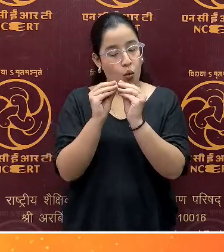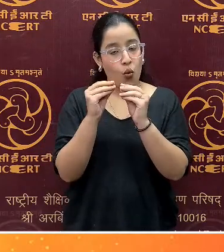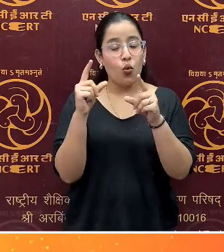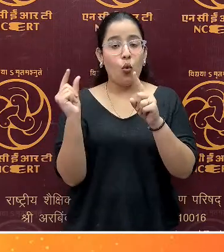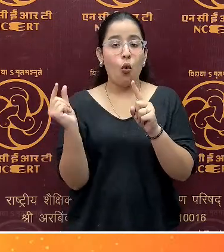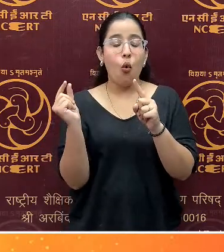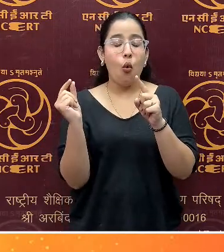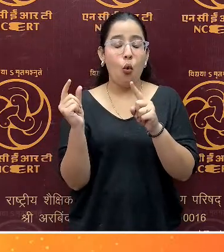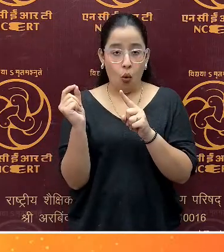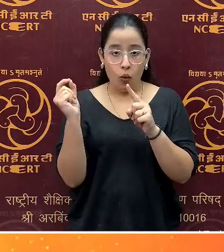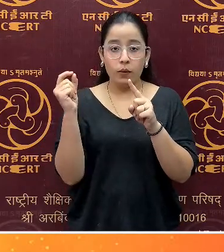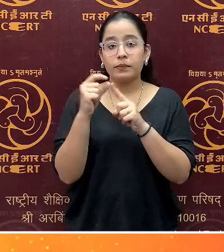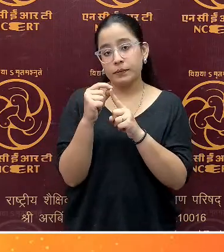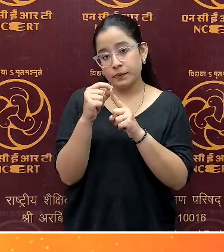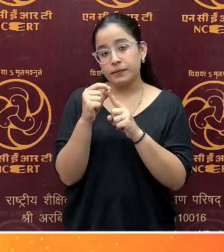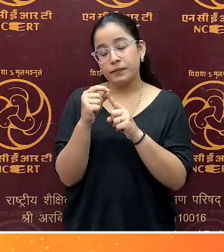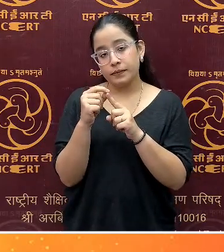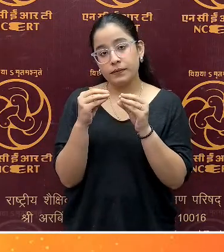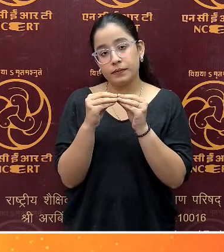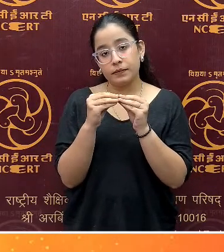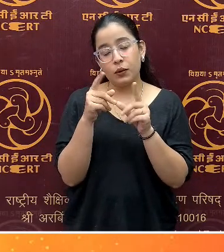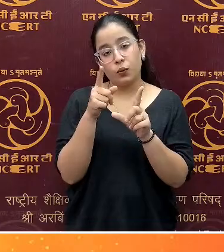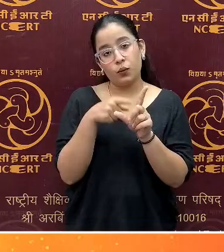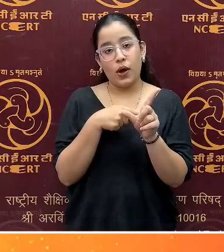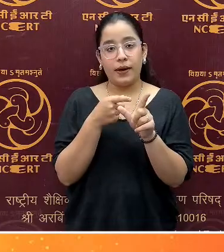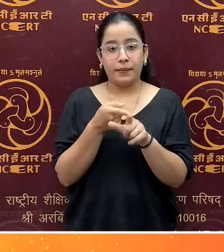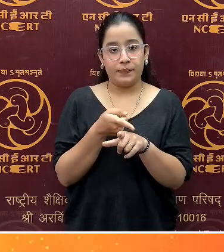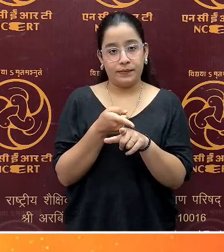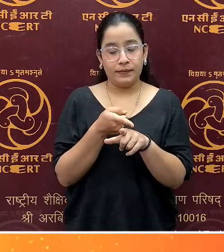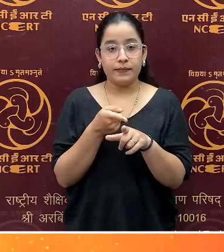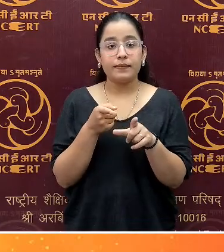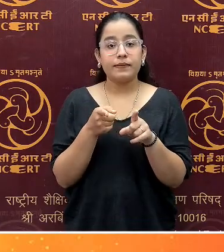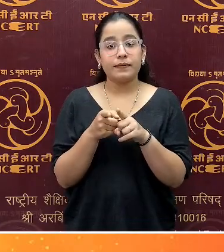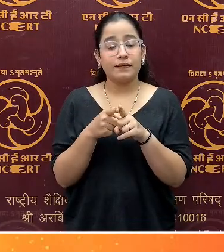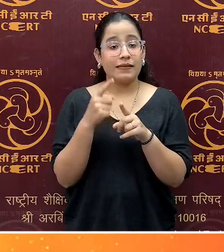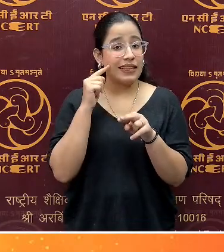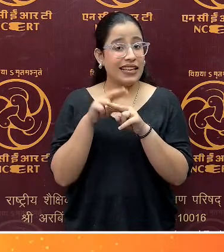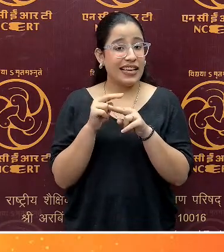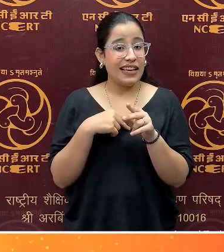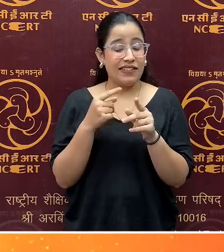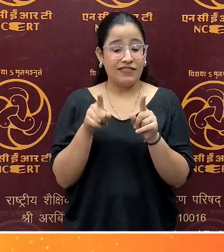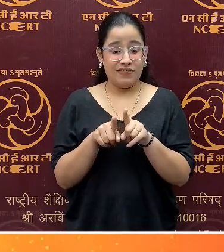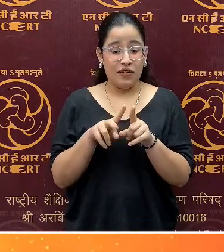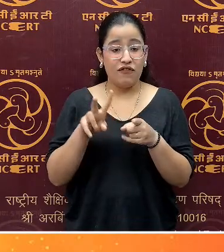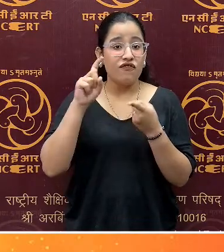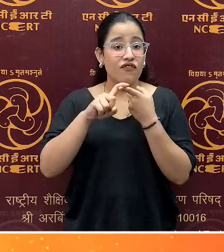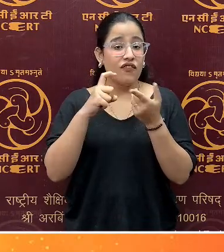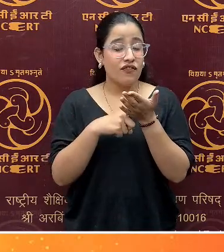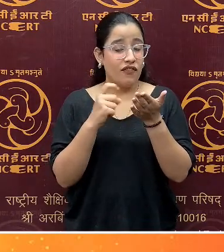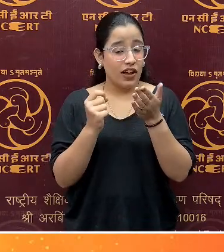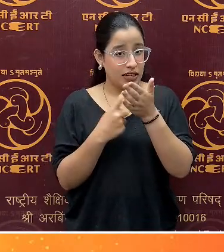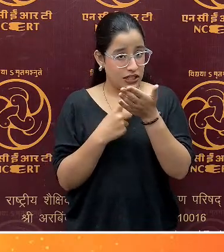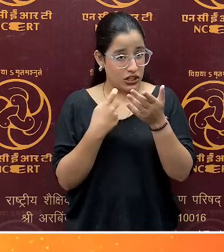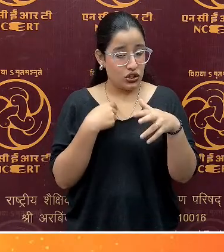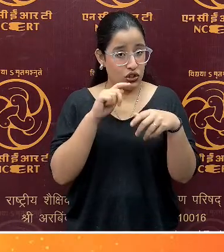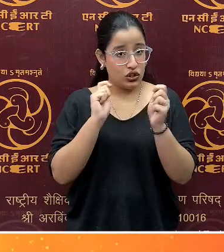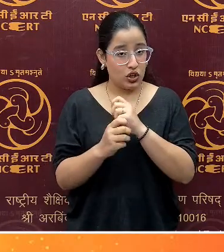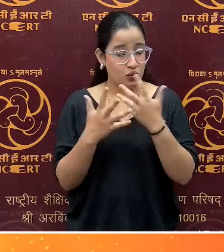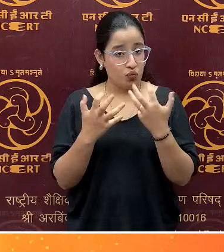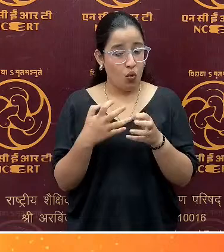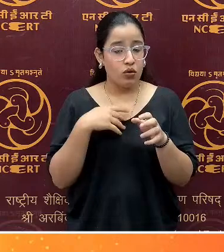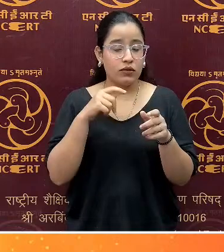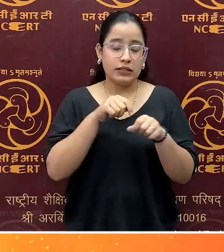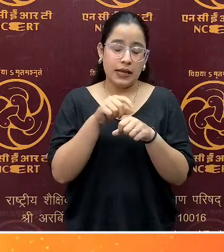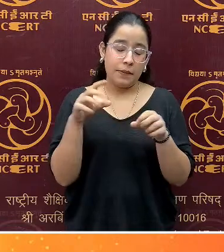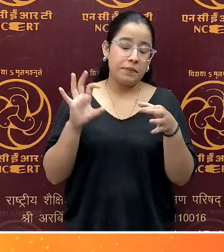है, that is length OB is y. Now if it is to be made into vector, what do? I just connect a vector to